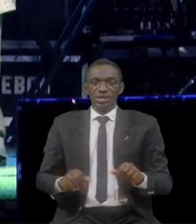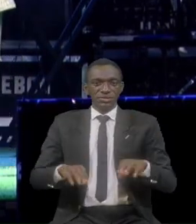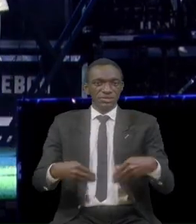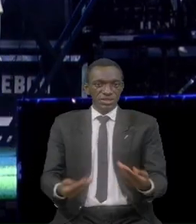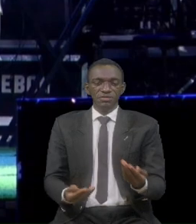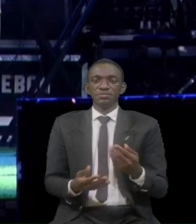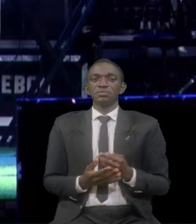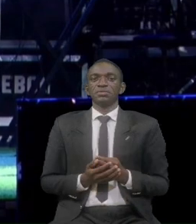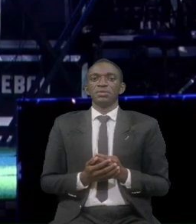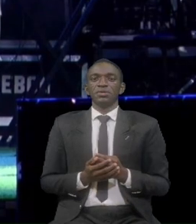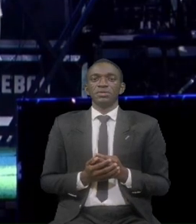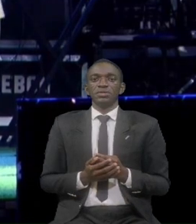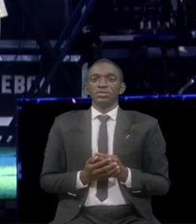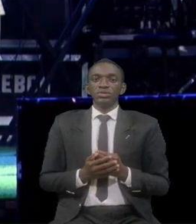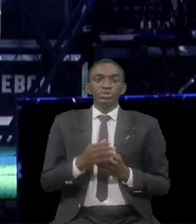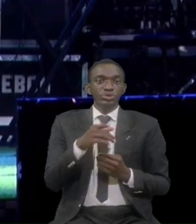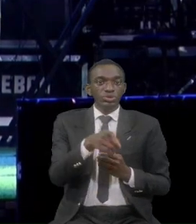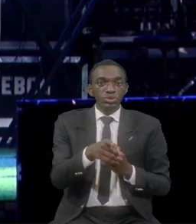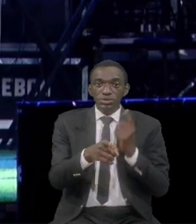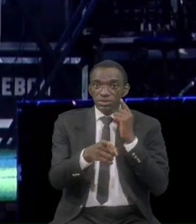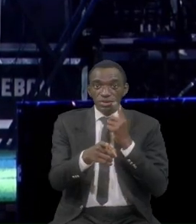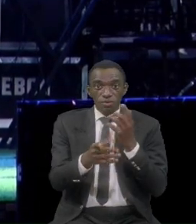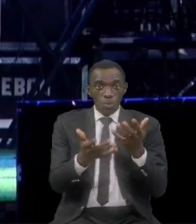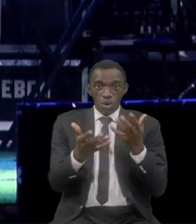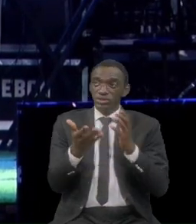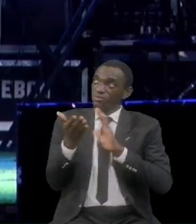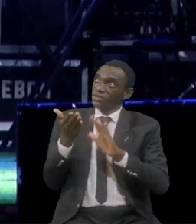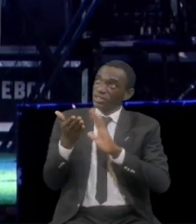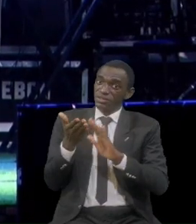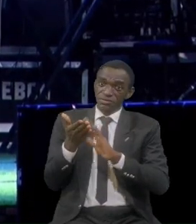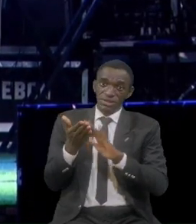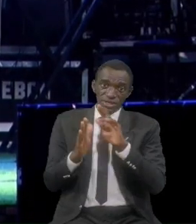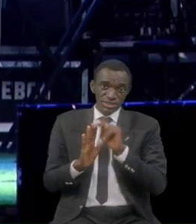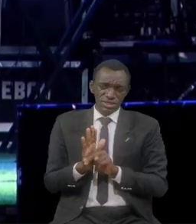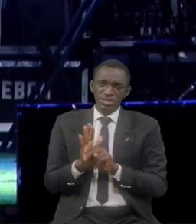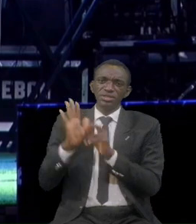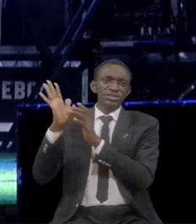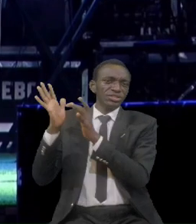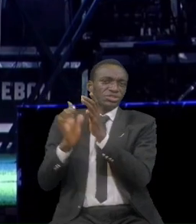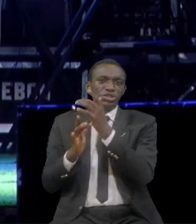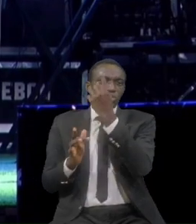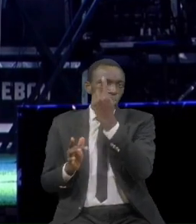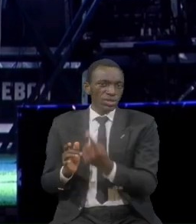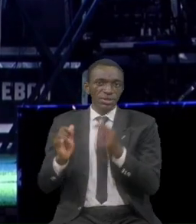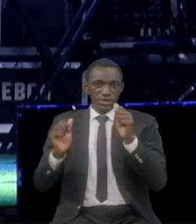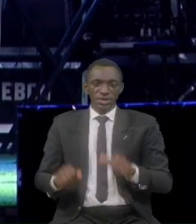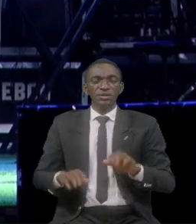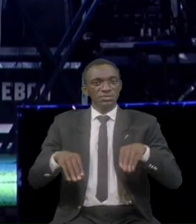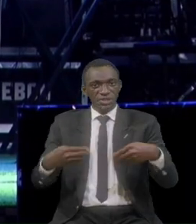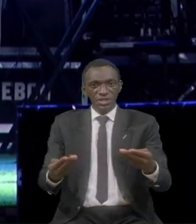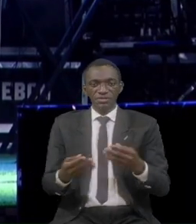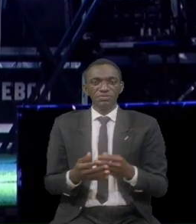that forgiveness that only Jesus can give. Gusto ba nimo ang kapasaylunganan? Si Jesus lamang ang you makahatag. You want freedom that